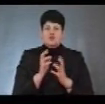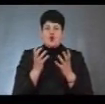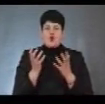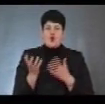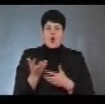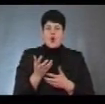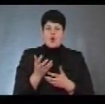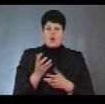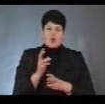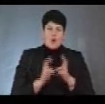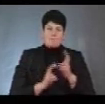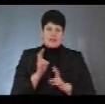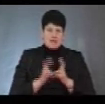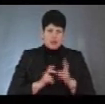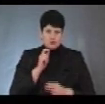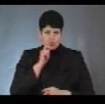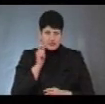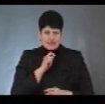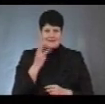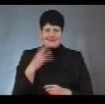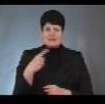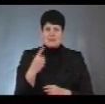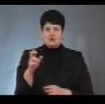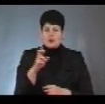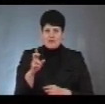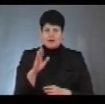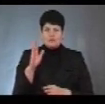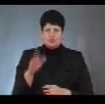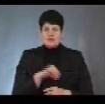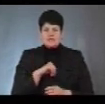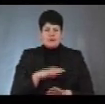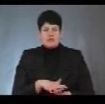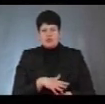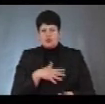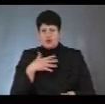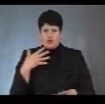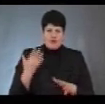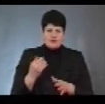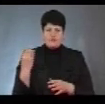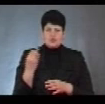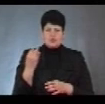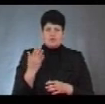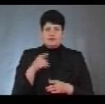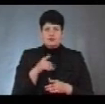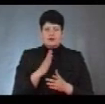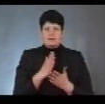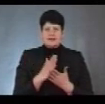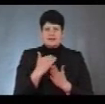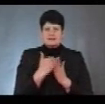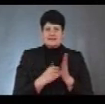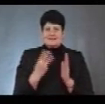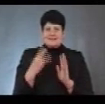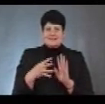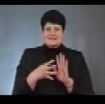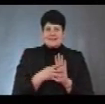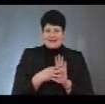ЦВК. Бюлетень для голосування 31 березня буде найдовшим в історії виборців в Україні. Він міститиме список із